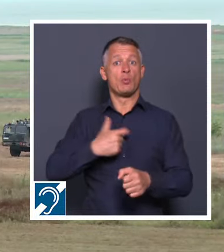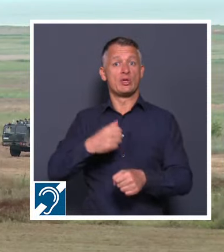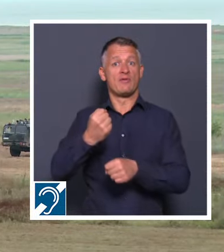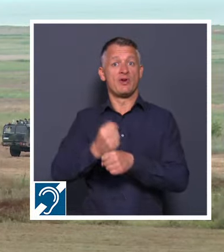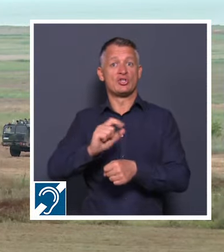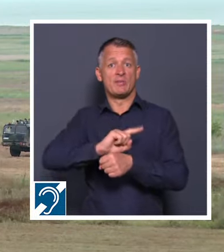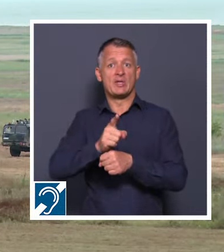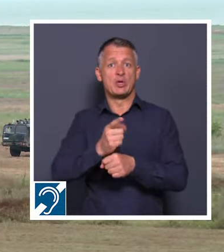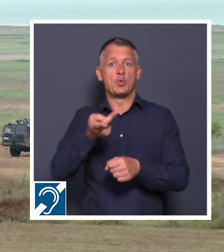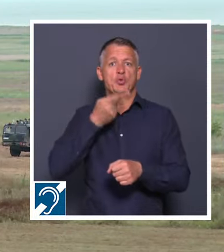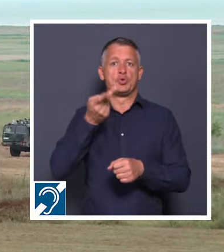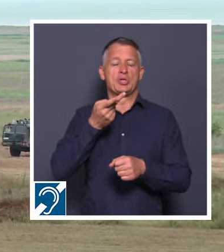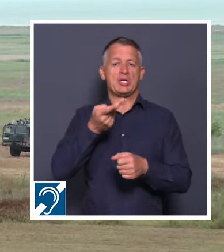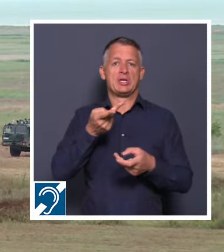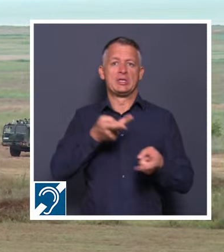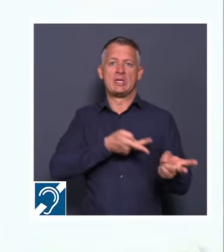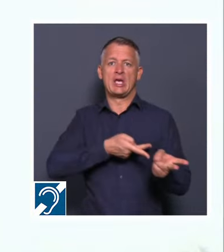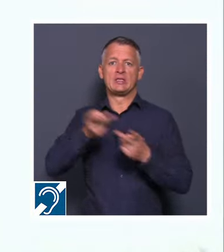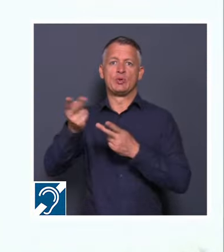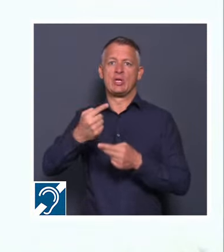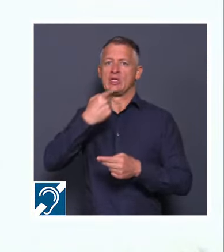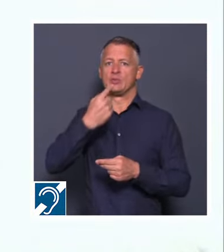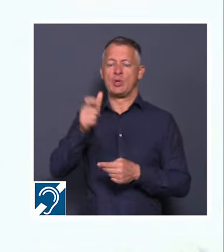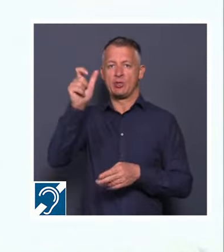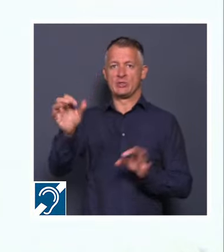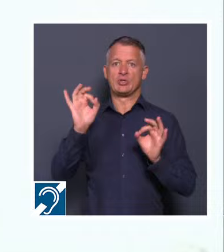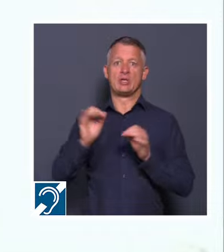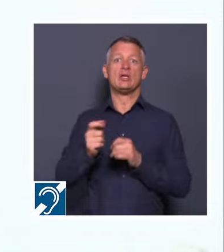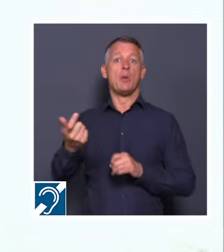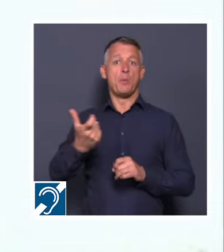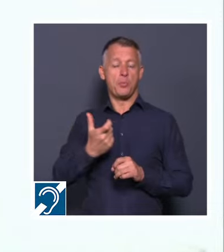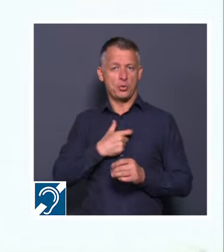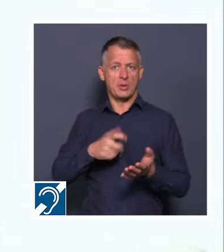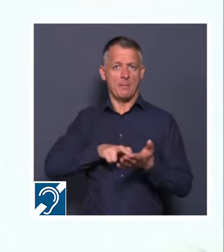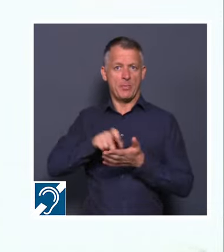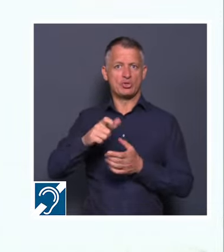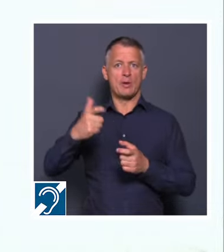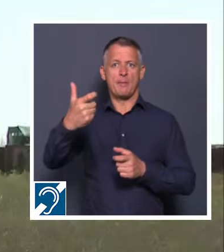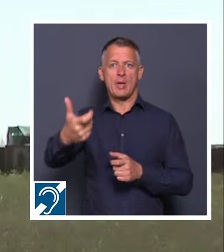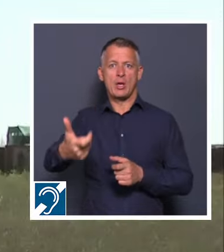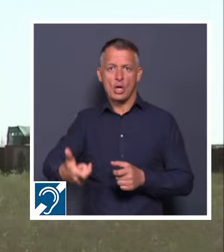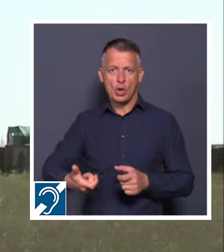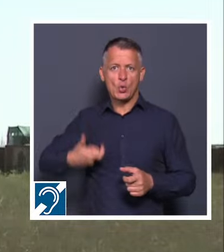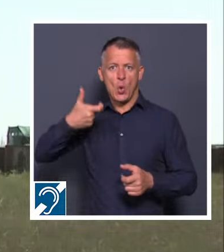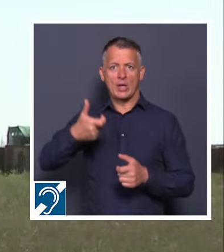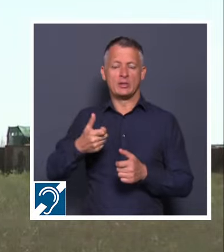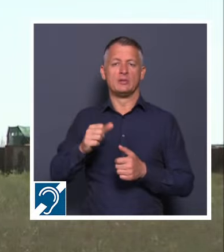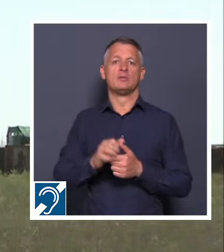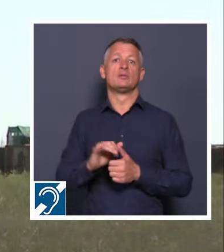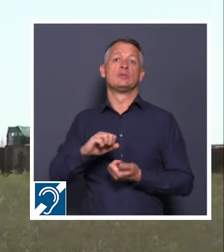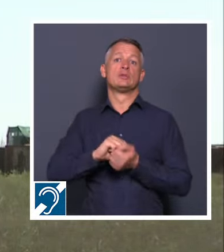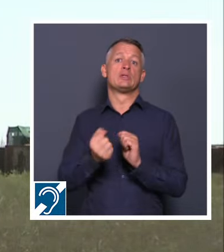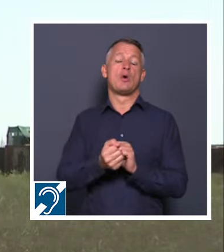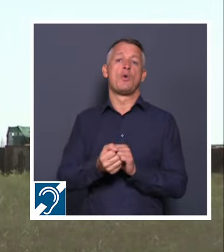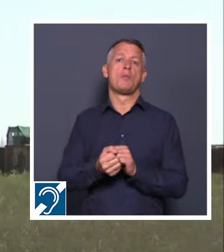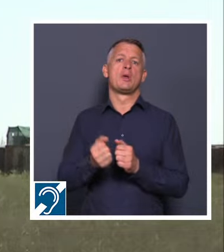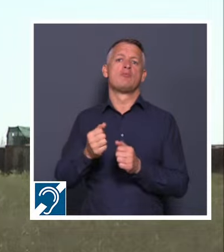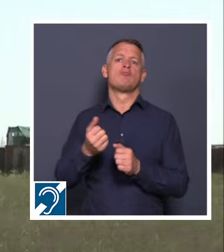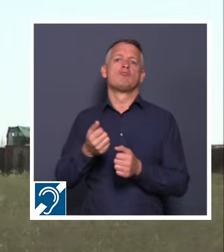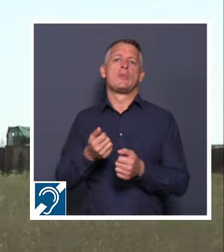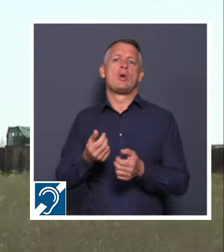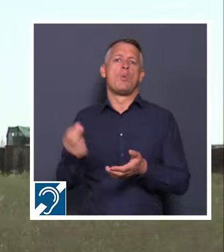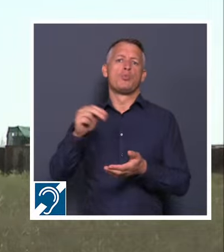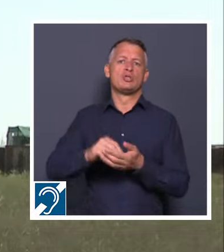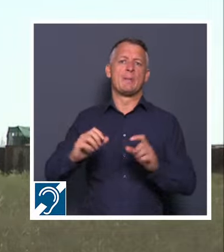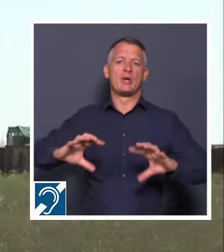ușor de transportat, spun specialiștii. Ele se pot deplasa și pe roți sau pe șenile sau se pot fi deplasate pe platforme.